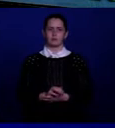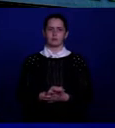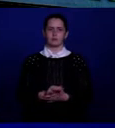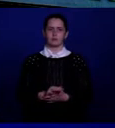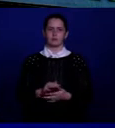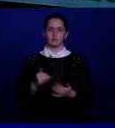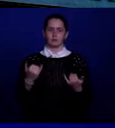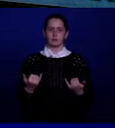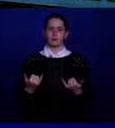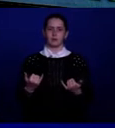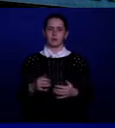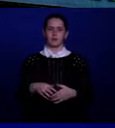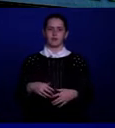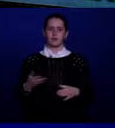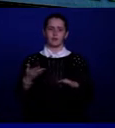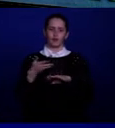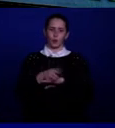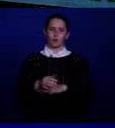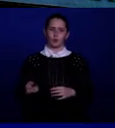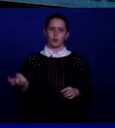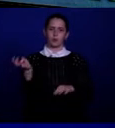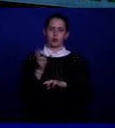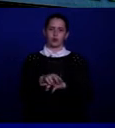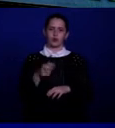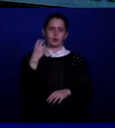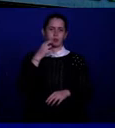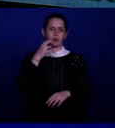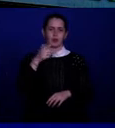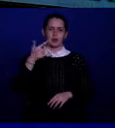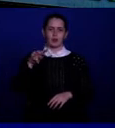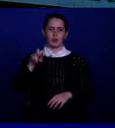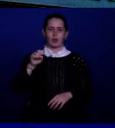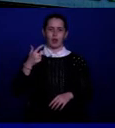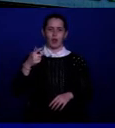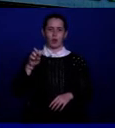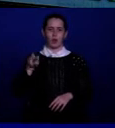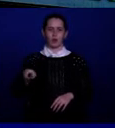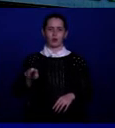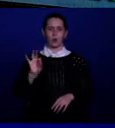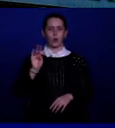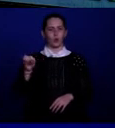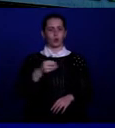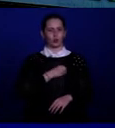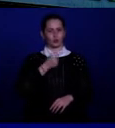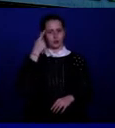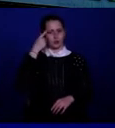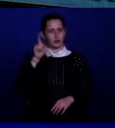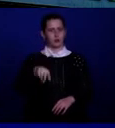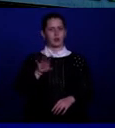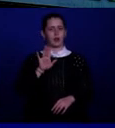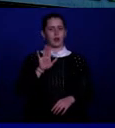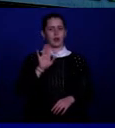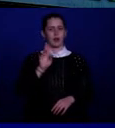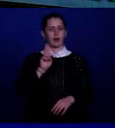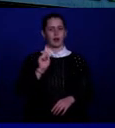Итак, к нам в гости пришел вот такой дядюшка-глагол. И он хочет знать, как вы